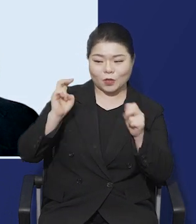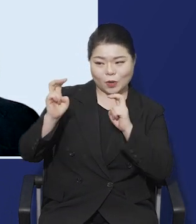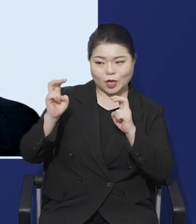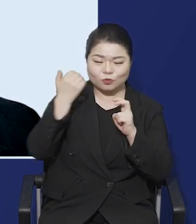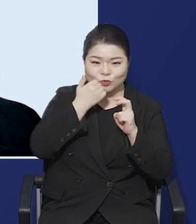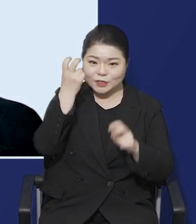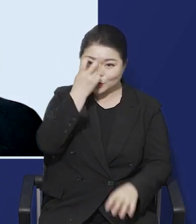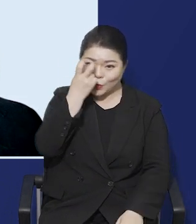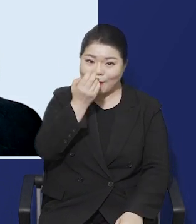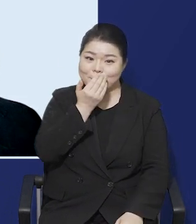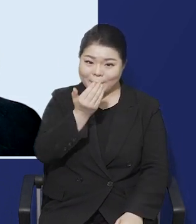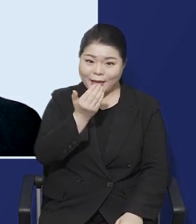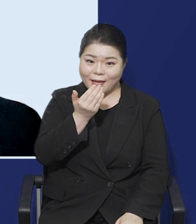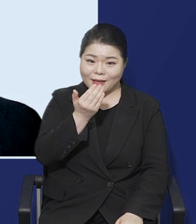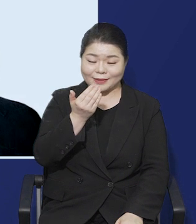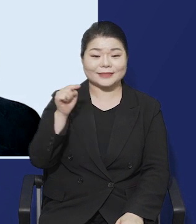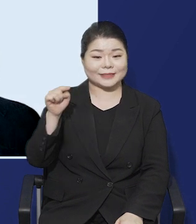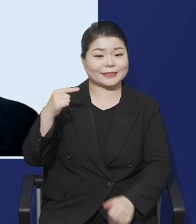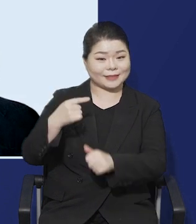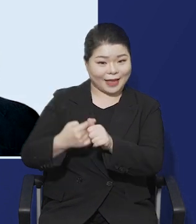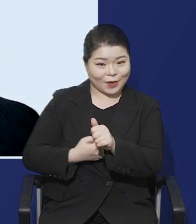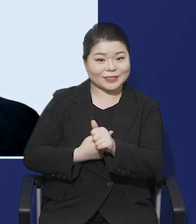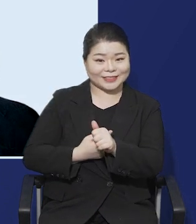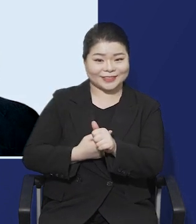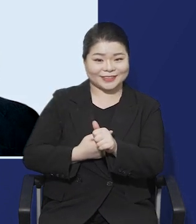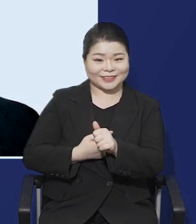조사 가능하게 만들어서 어,